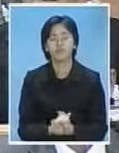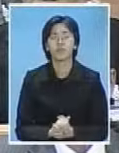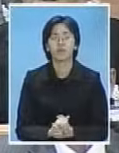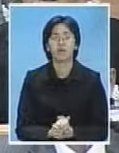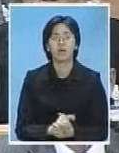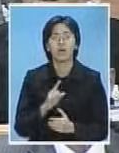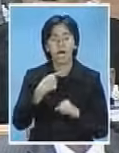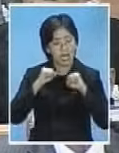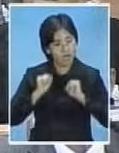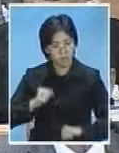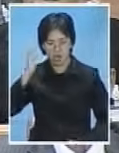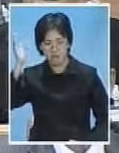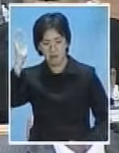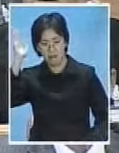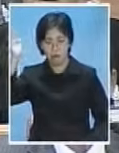ใครอนุมัติไ